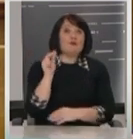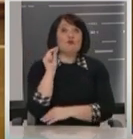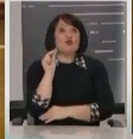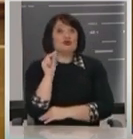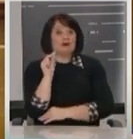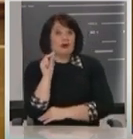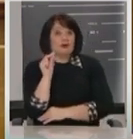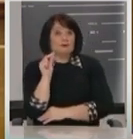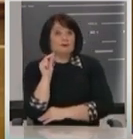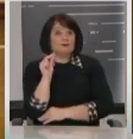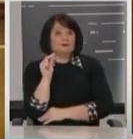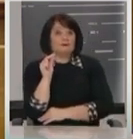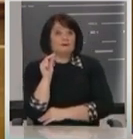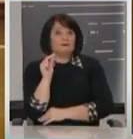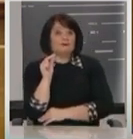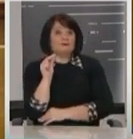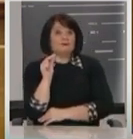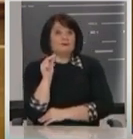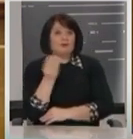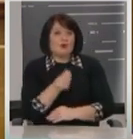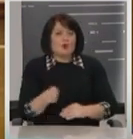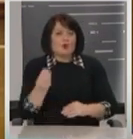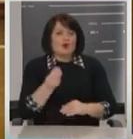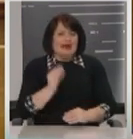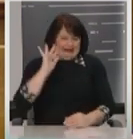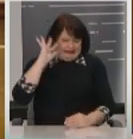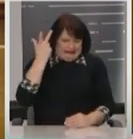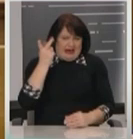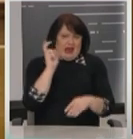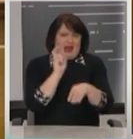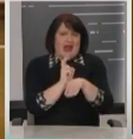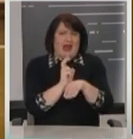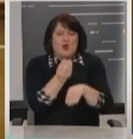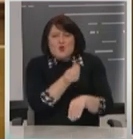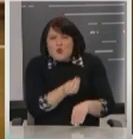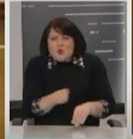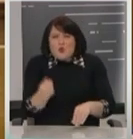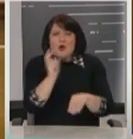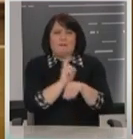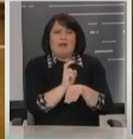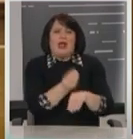δεσμευθεί όχι σε υπερβολικά, σε τρελά για τα δεδομένα, τα μακροοικονομικά